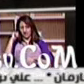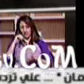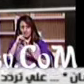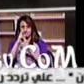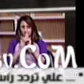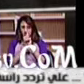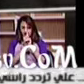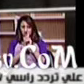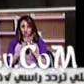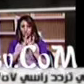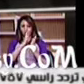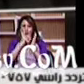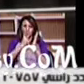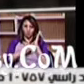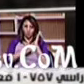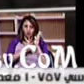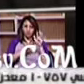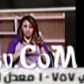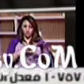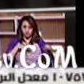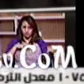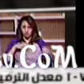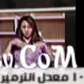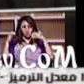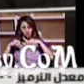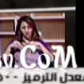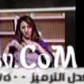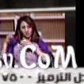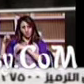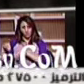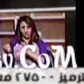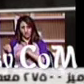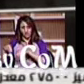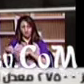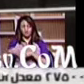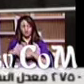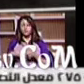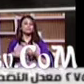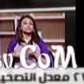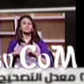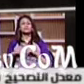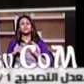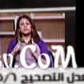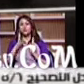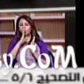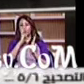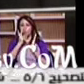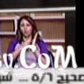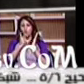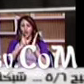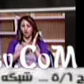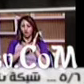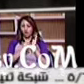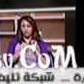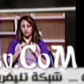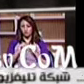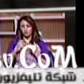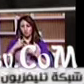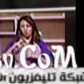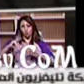حركه تمرد في الاخر هي حركه سلميه بيوقعوا على وثيقه يعني كلام مكتوب يحترم العقل بظرف النظر انت ممكن تتفق او